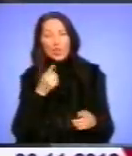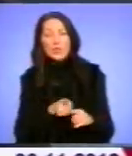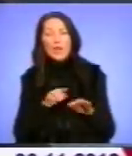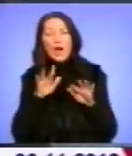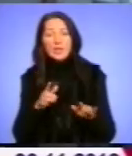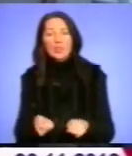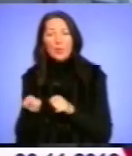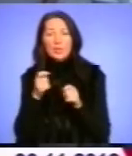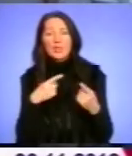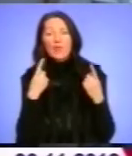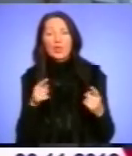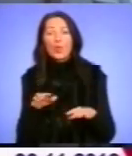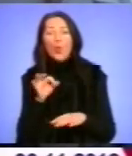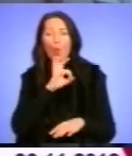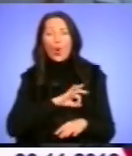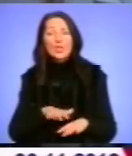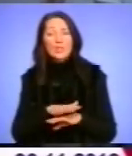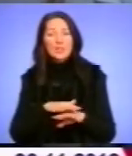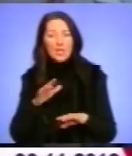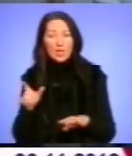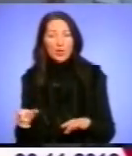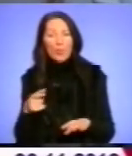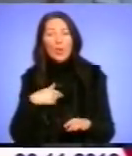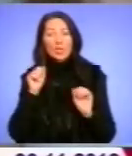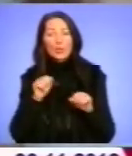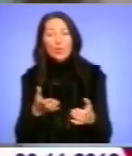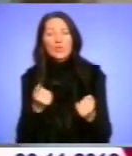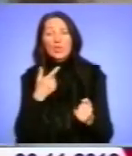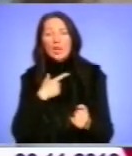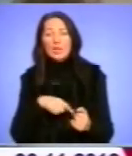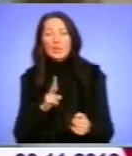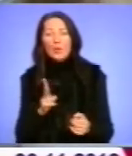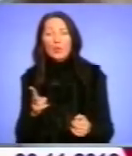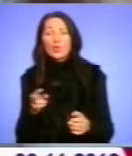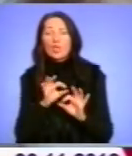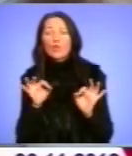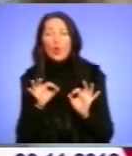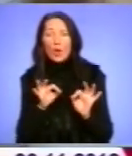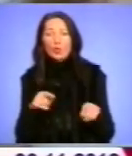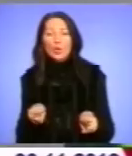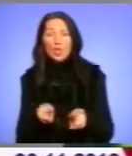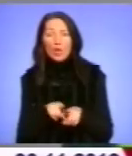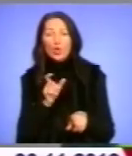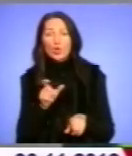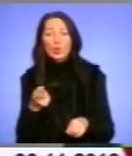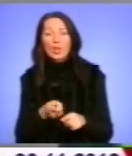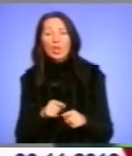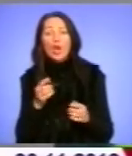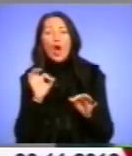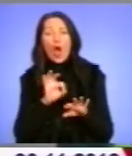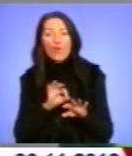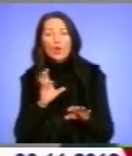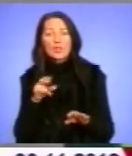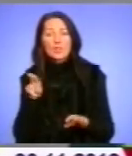принесе великої користі населення, тому що ми можемо взяти для себе якусь інформацію, і також люди, які хворі на СНІД,